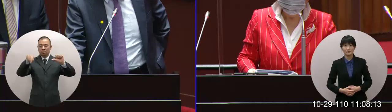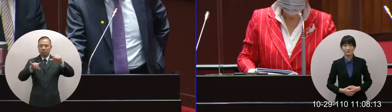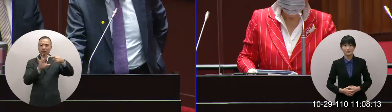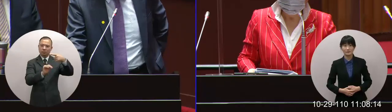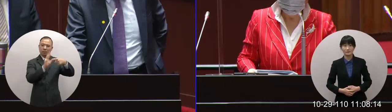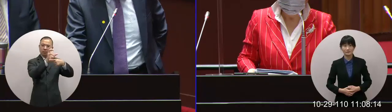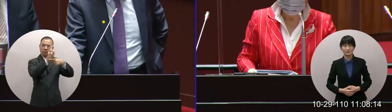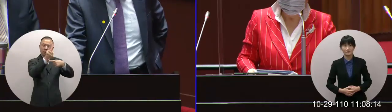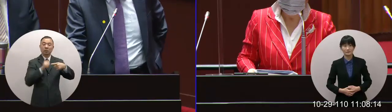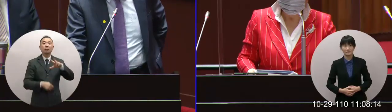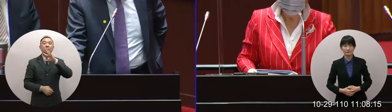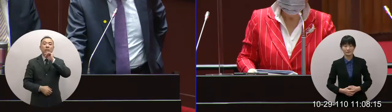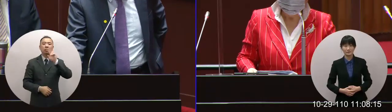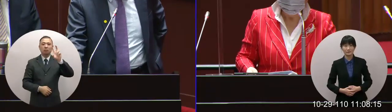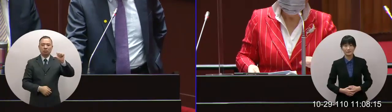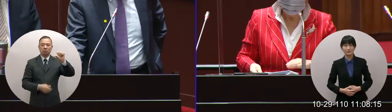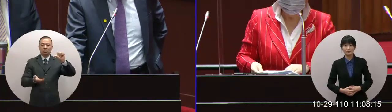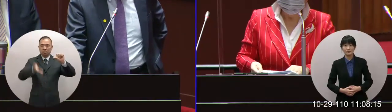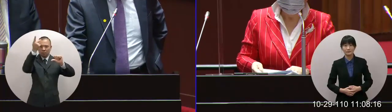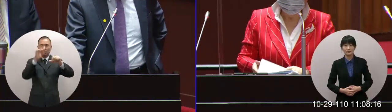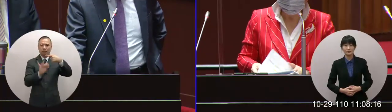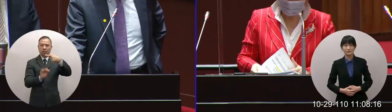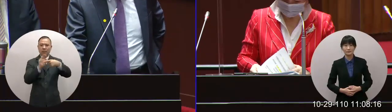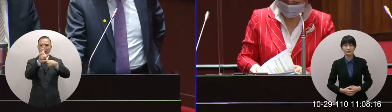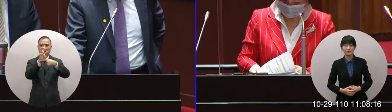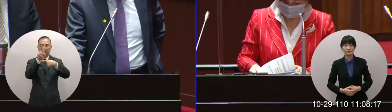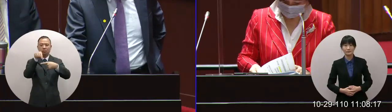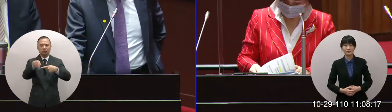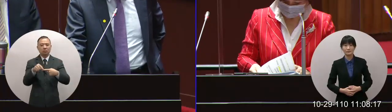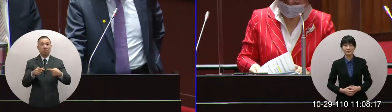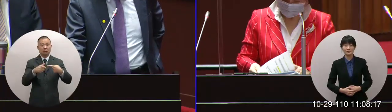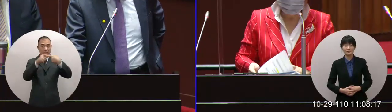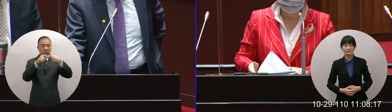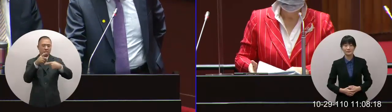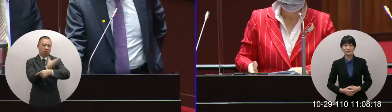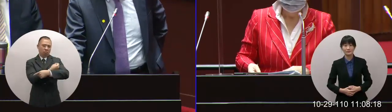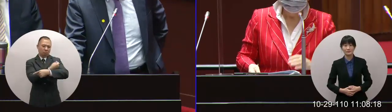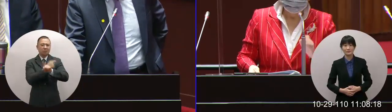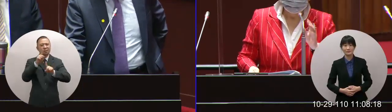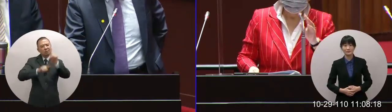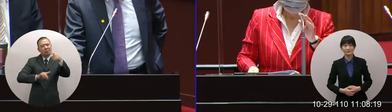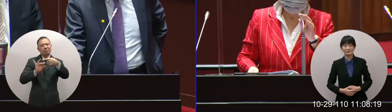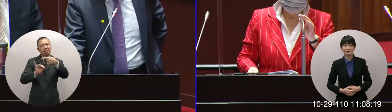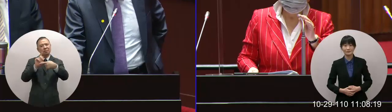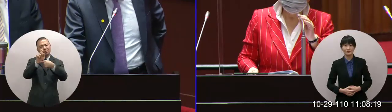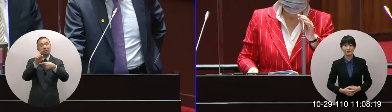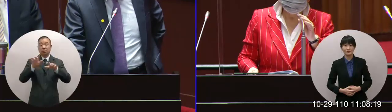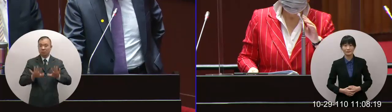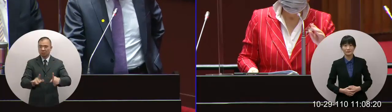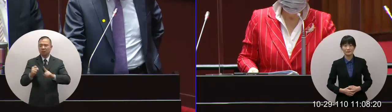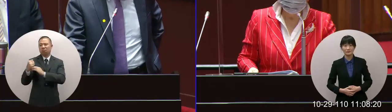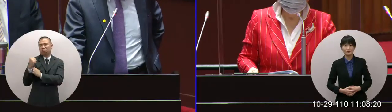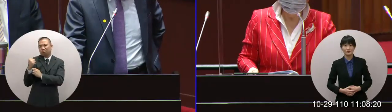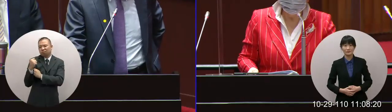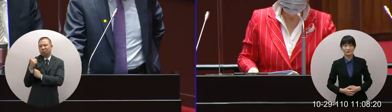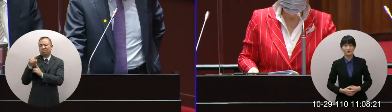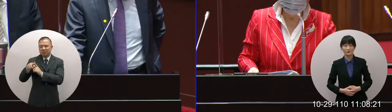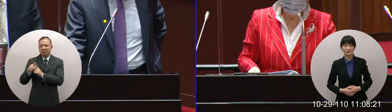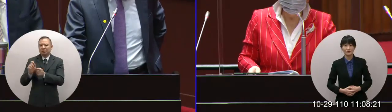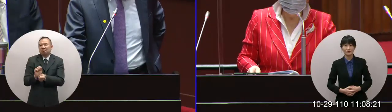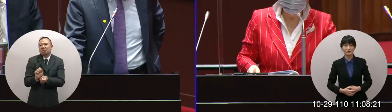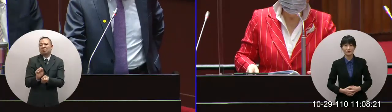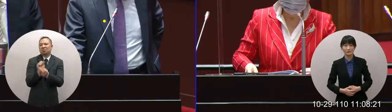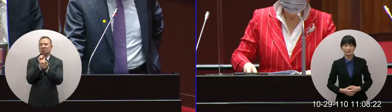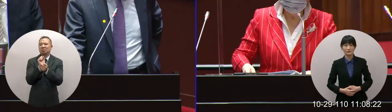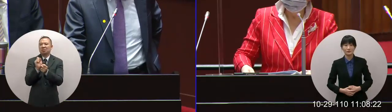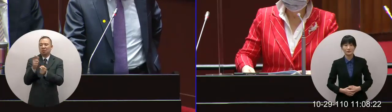75岁以上的是72%，然后第二季的注射率各差10%。好，那现在都在努力，这一周